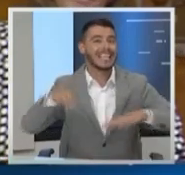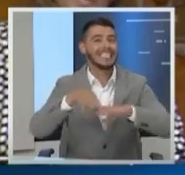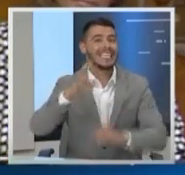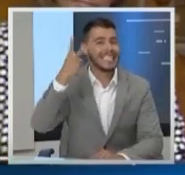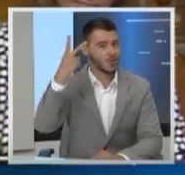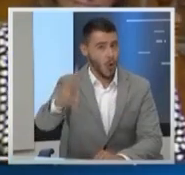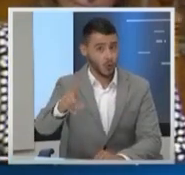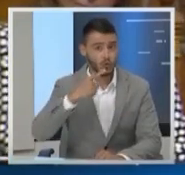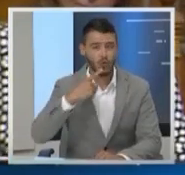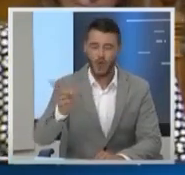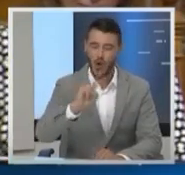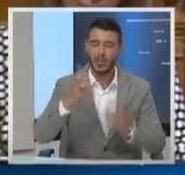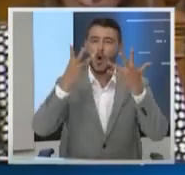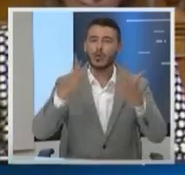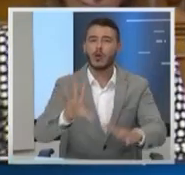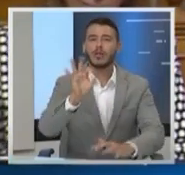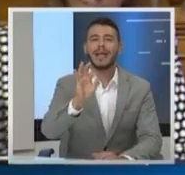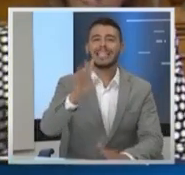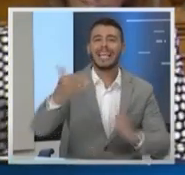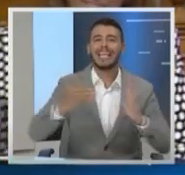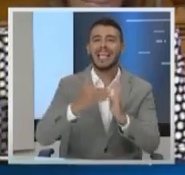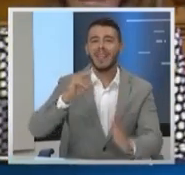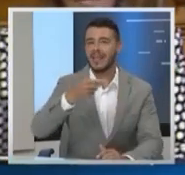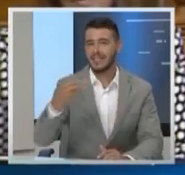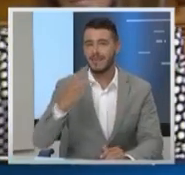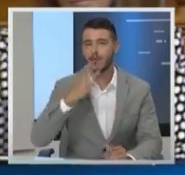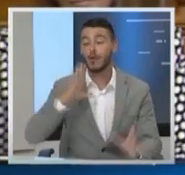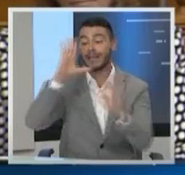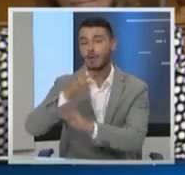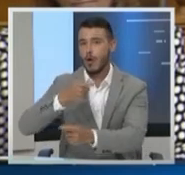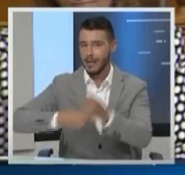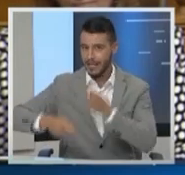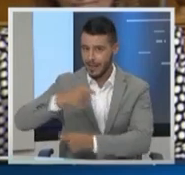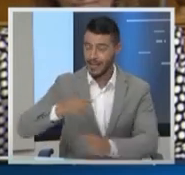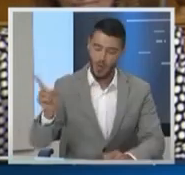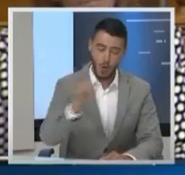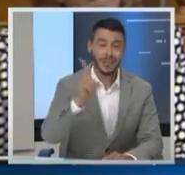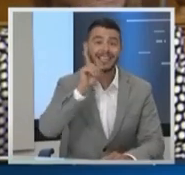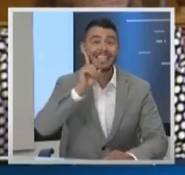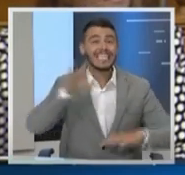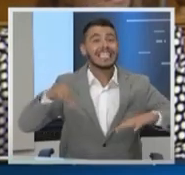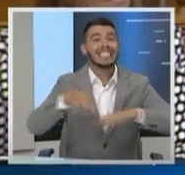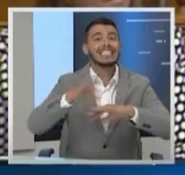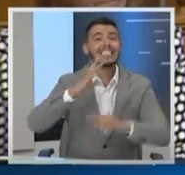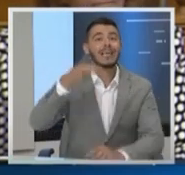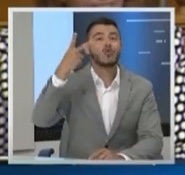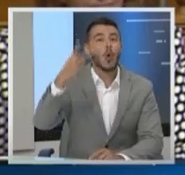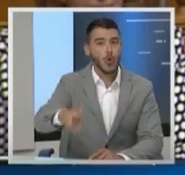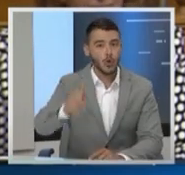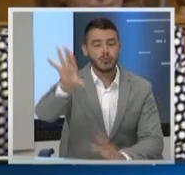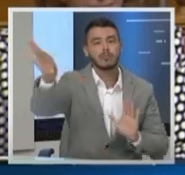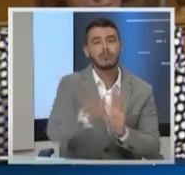χιλιάρικα χρηματοδότηση κρυφού επιχειρηματία αλλά γιατί η σύζυγός του ήταν σε μια θέση